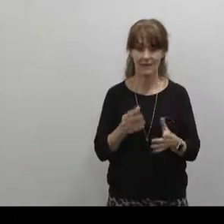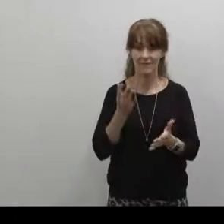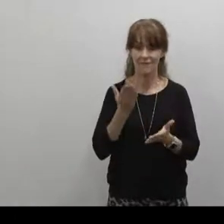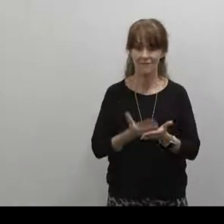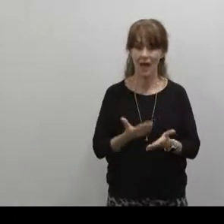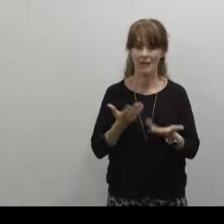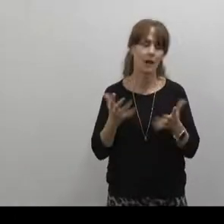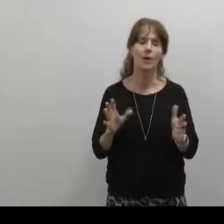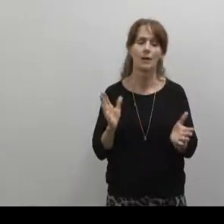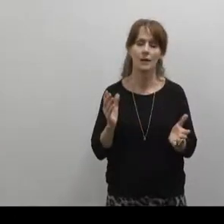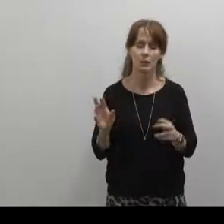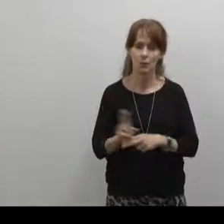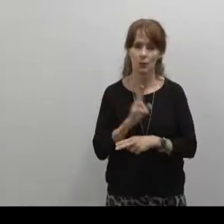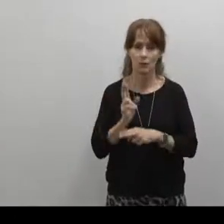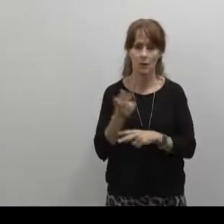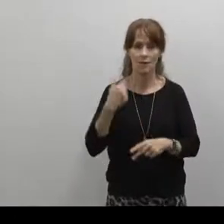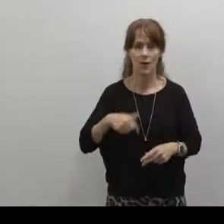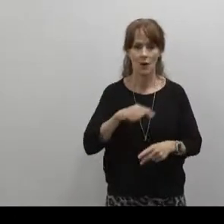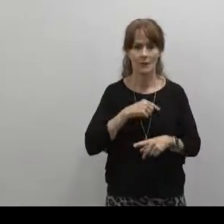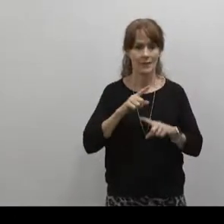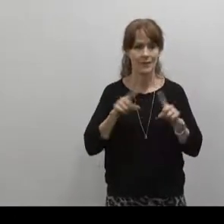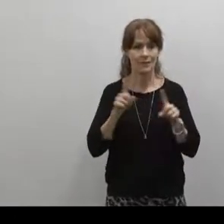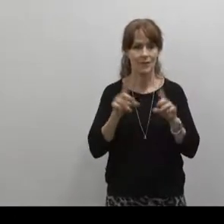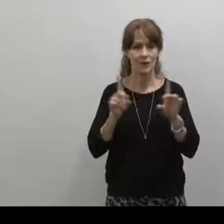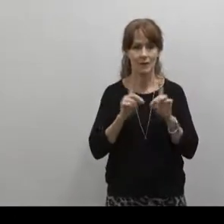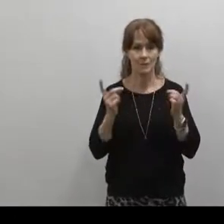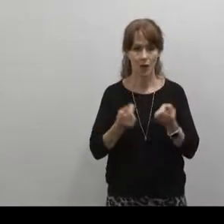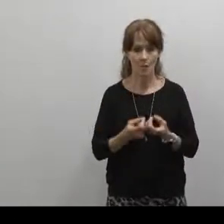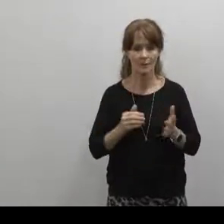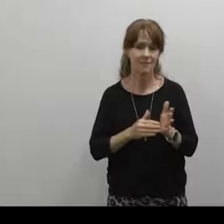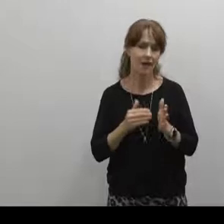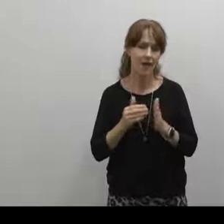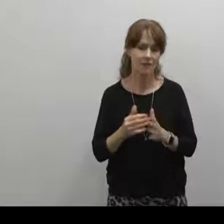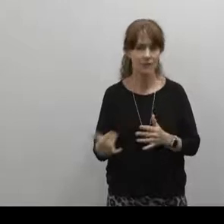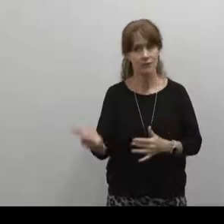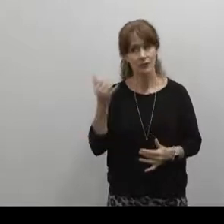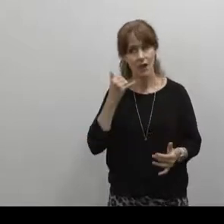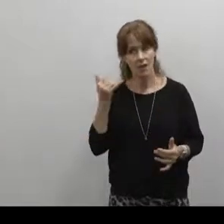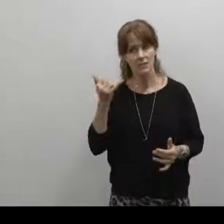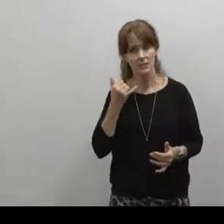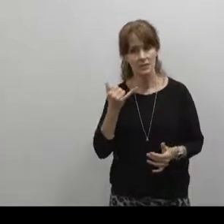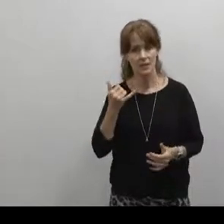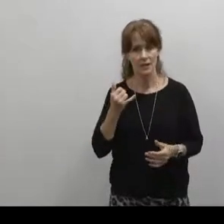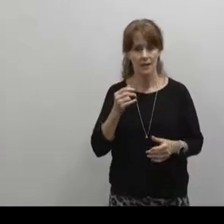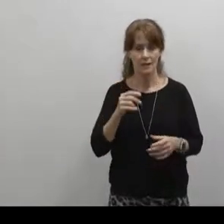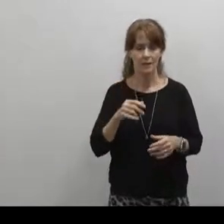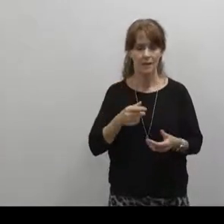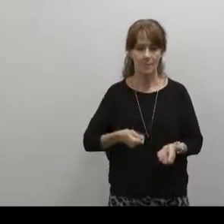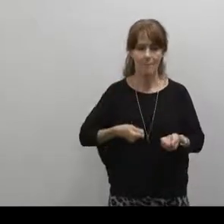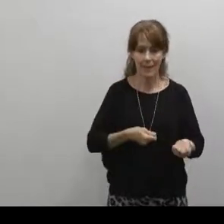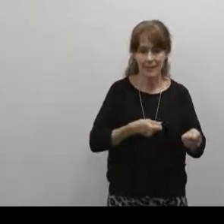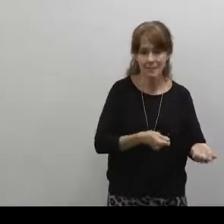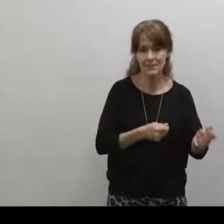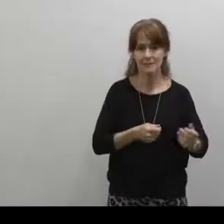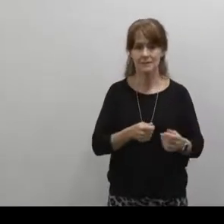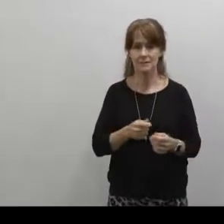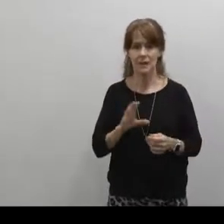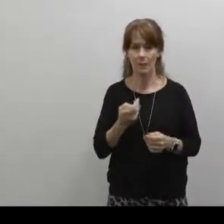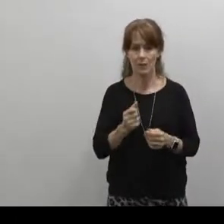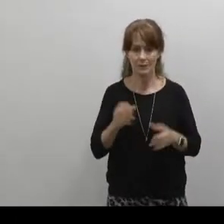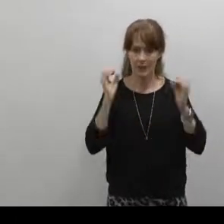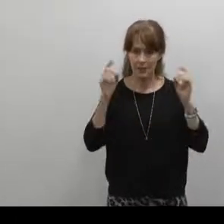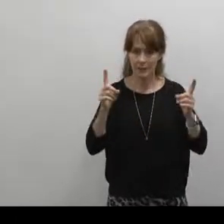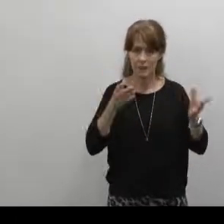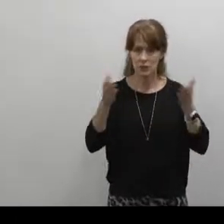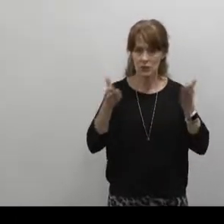anh đi đường trường ai chẳng ô mờ khơi plem plem tạm đòn anh chụp cơ xương xem xem chỉ biết xem ông bị